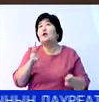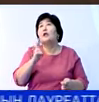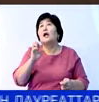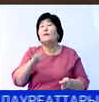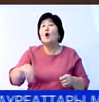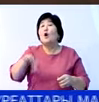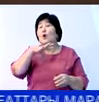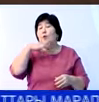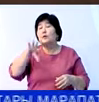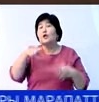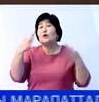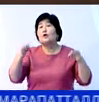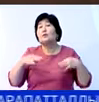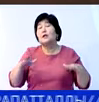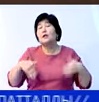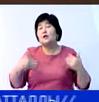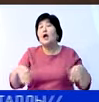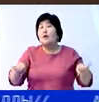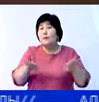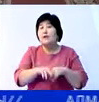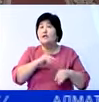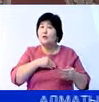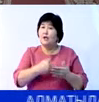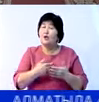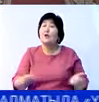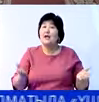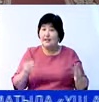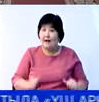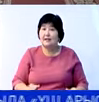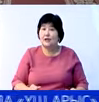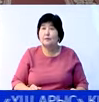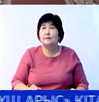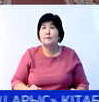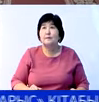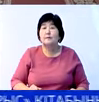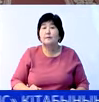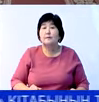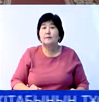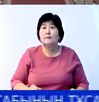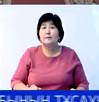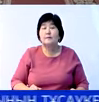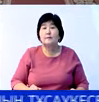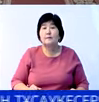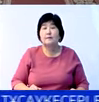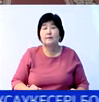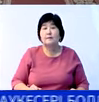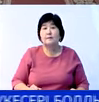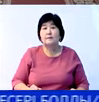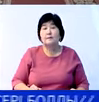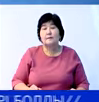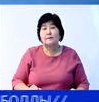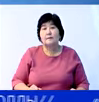көпшілікті тәуелсіздік мерекесімен құттықтап, бірлесе еңбек етуге шақырды. Асқар Тәжиев, Бөгенбай Василов, Тосқан Сәтбай, Қызылорда телеарнасы.